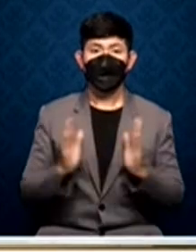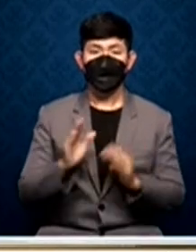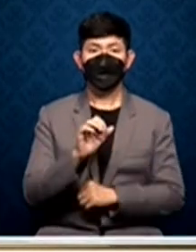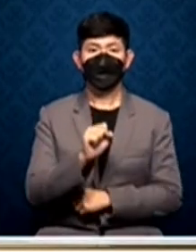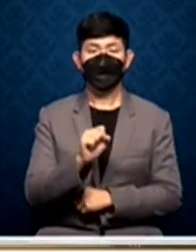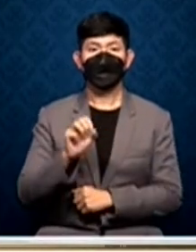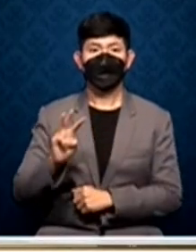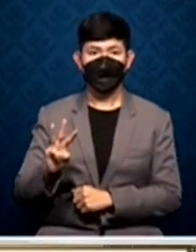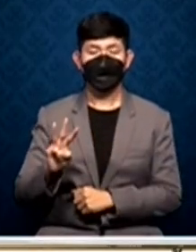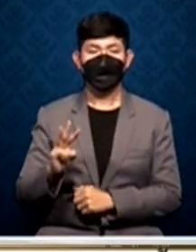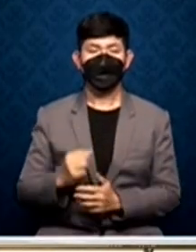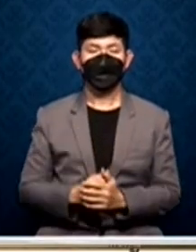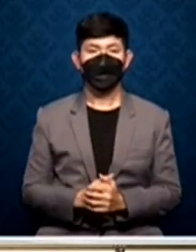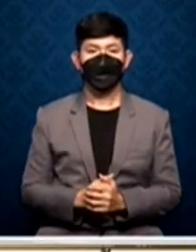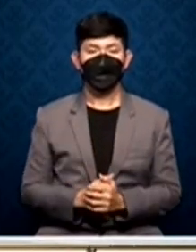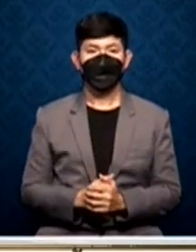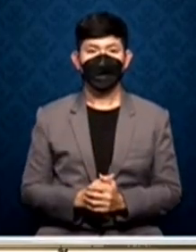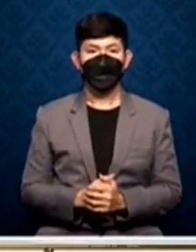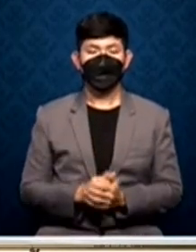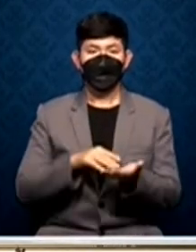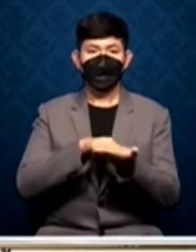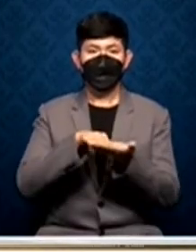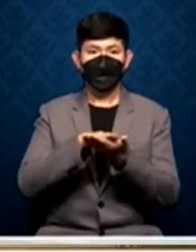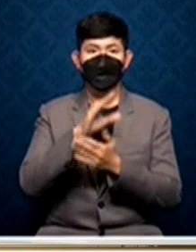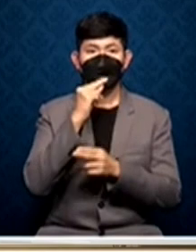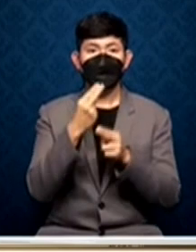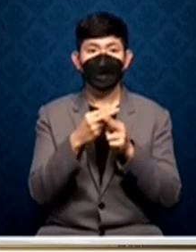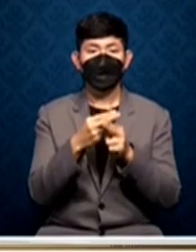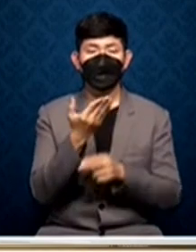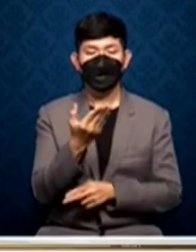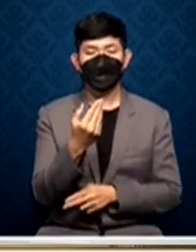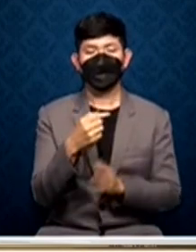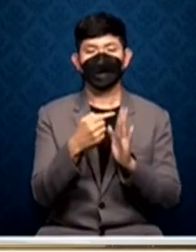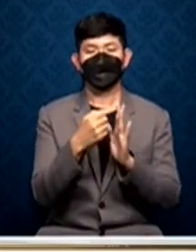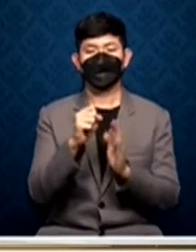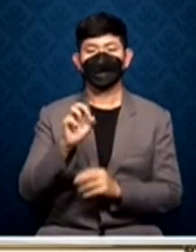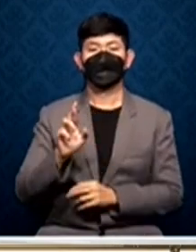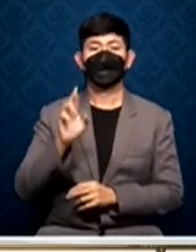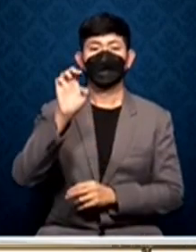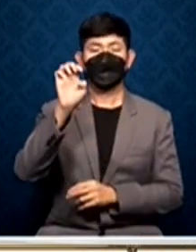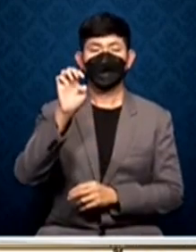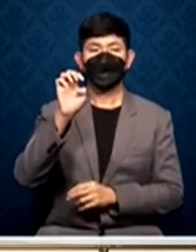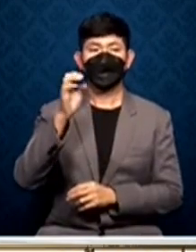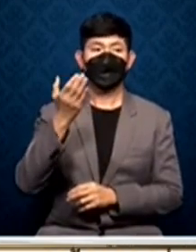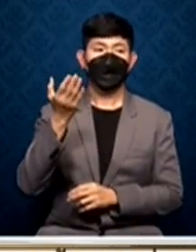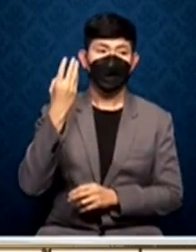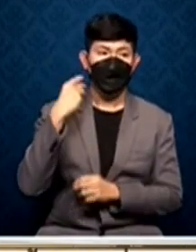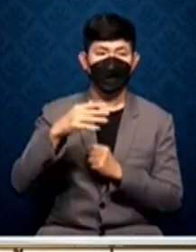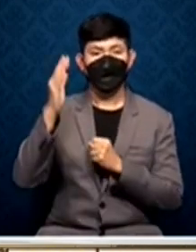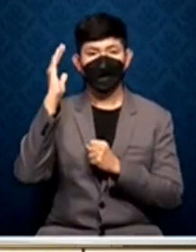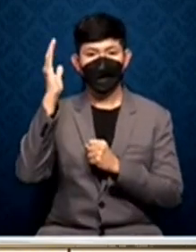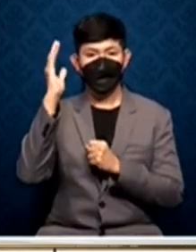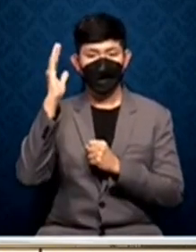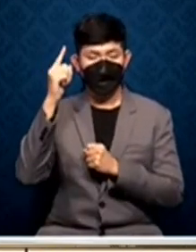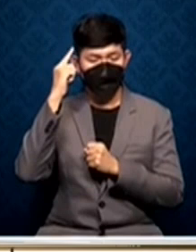แต่ปัญหาใหญ่เนี่ยมันอยู่ตรงที่ว่าถ้าเราไม่ได้สร้างความศรัทธาน่าเชื่อถือนะกลับไปสร้างเรื่องเหล่านี้ขึ้นมาเนี่ยมันเป็นการทำร้ายตัวเ